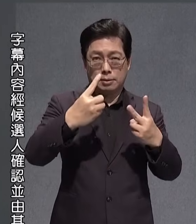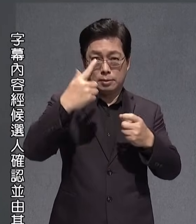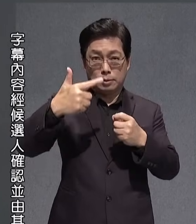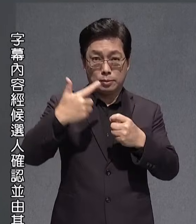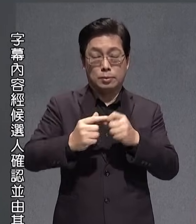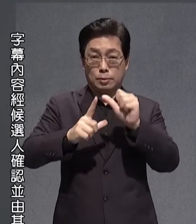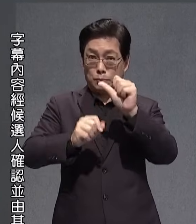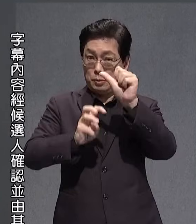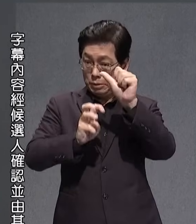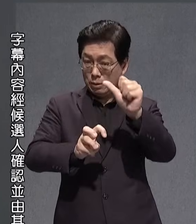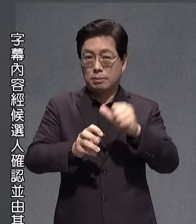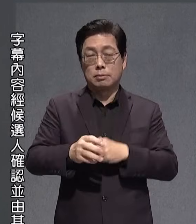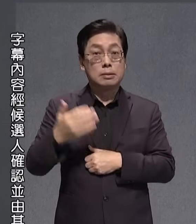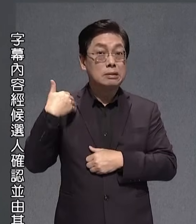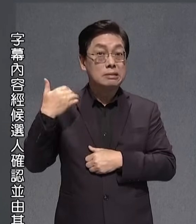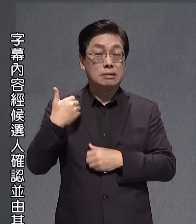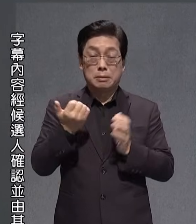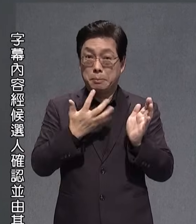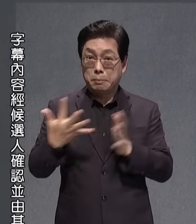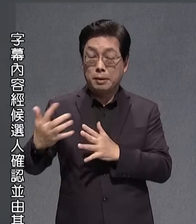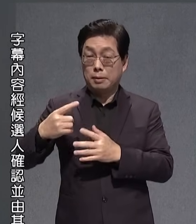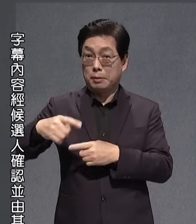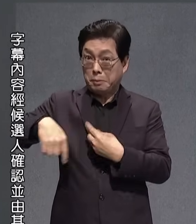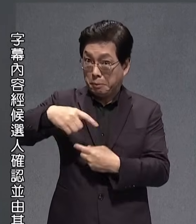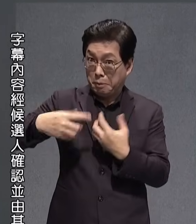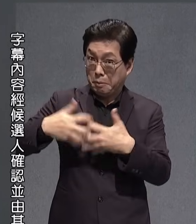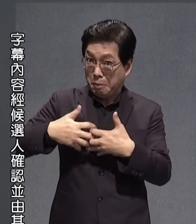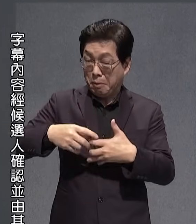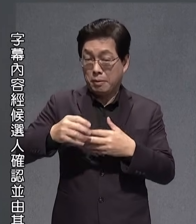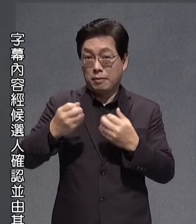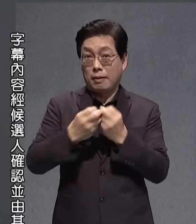月30号，当时的备转容量率才剩下